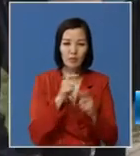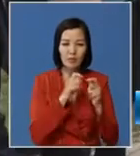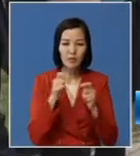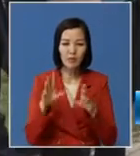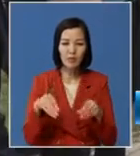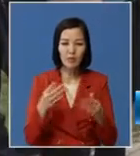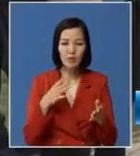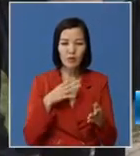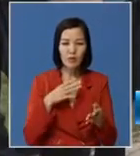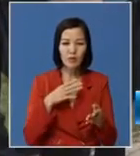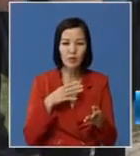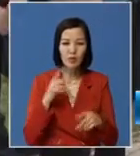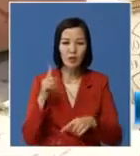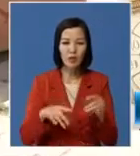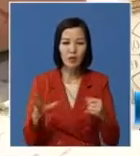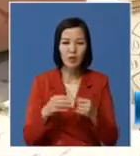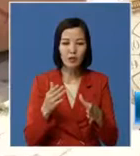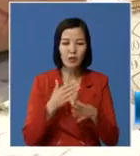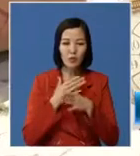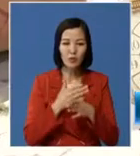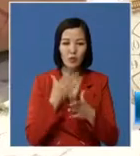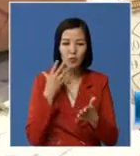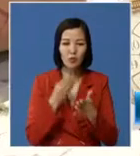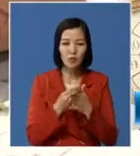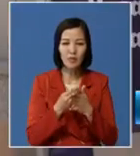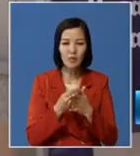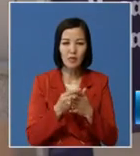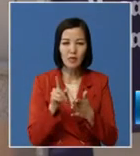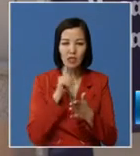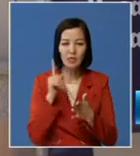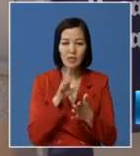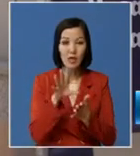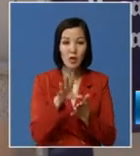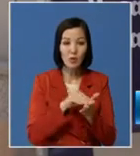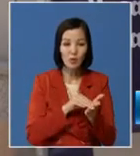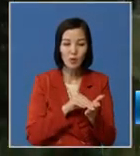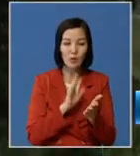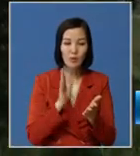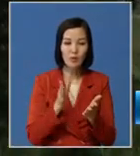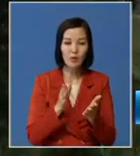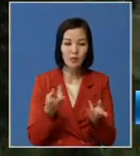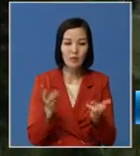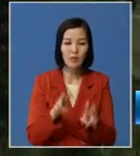тағайындады. Сөйтіп, туған жерге ту тігіп, өздерінен кейінгі буынға жағымды